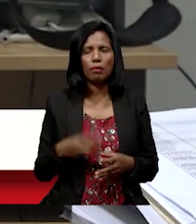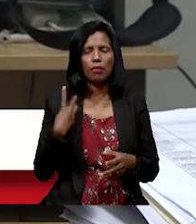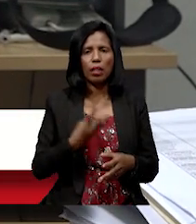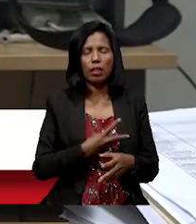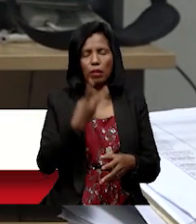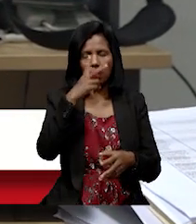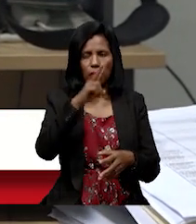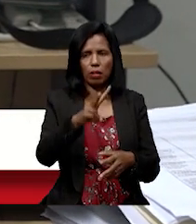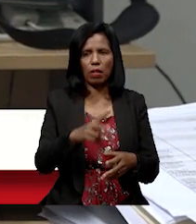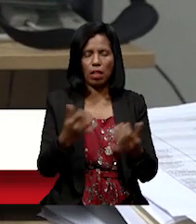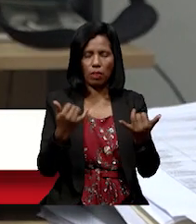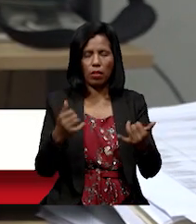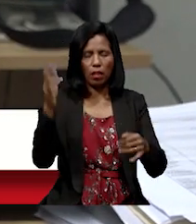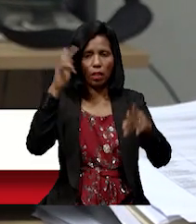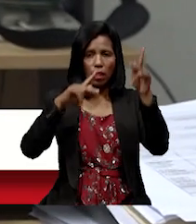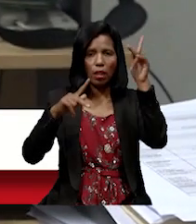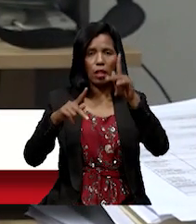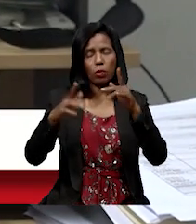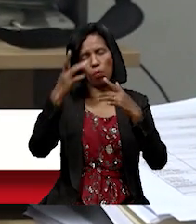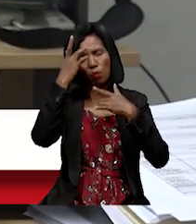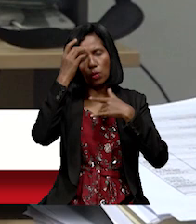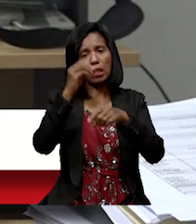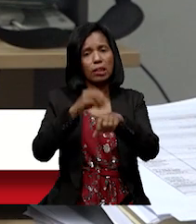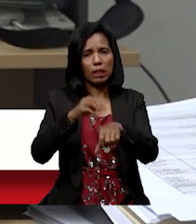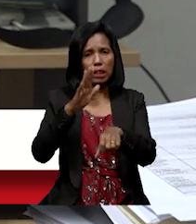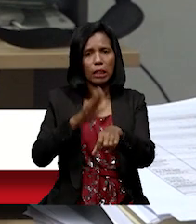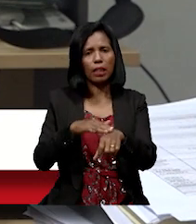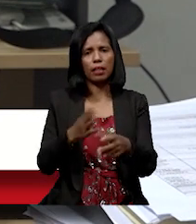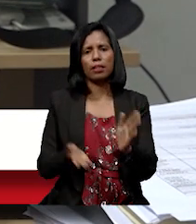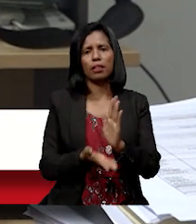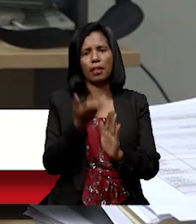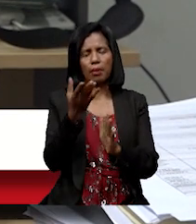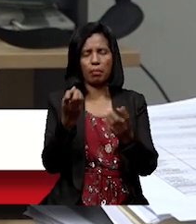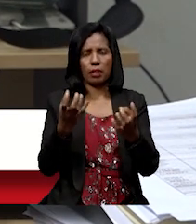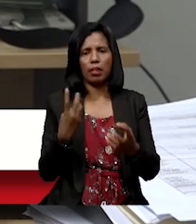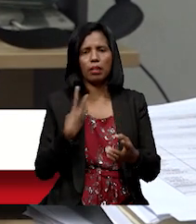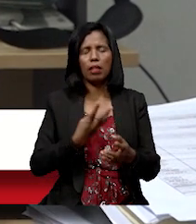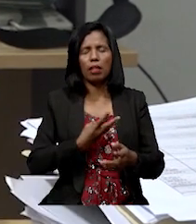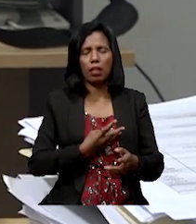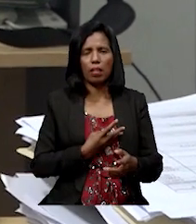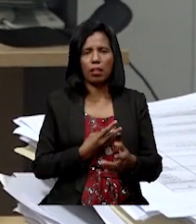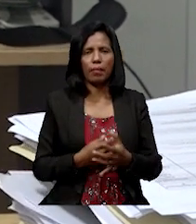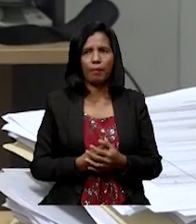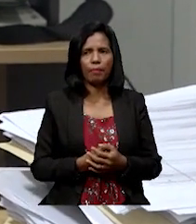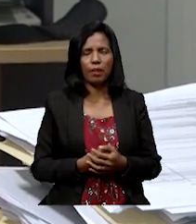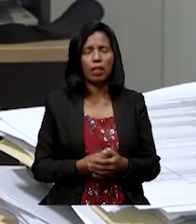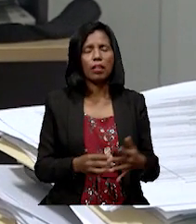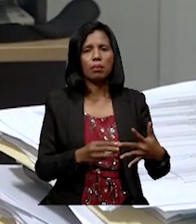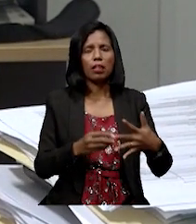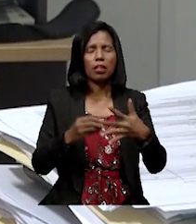ne? Agora dau caso dengue sae makaste tebes, tamba ne makita ne espaço iha fasilidade saúde lilio Hospital Nacional